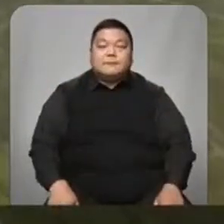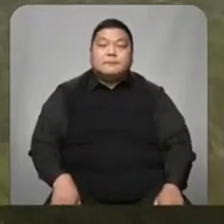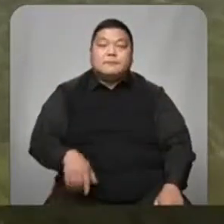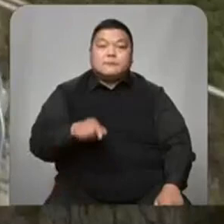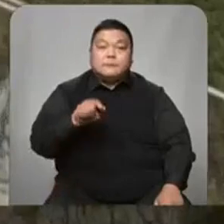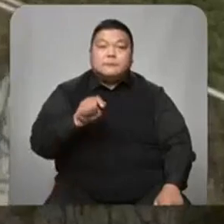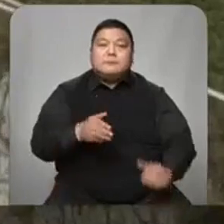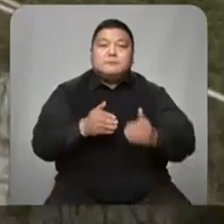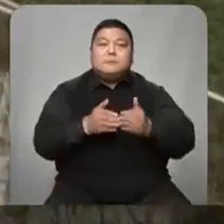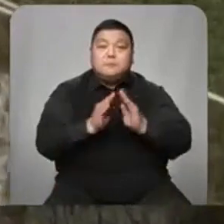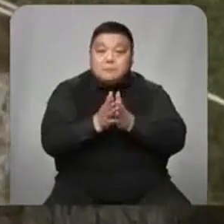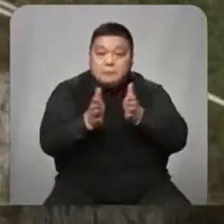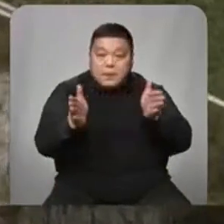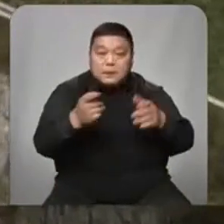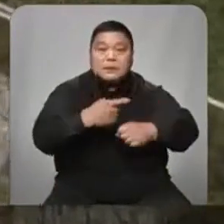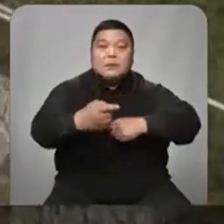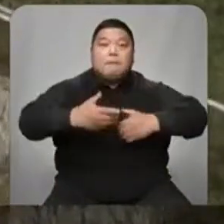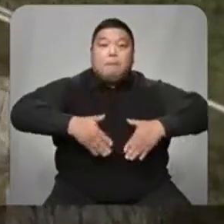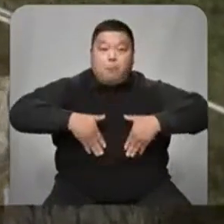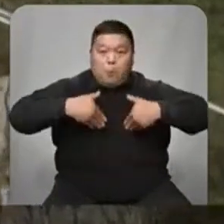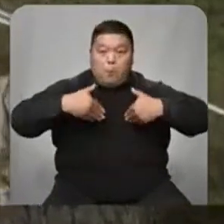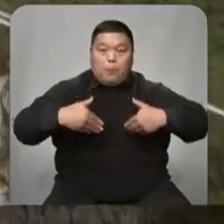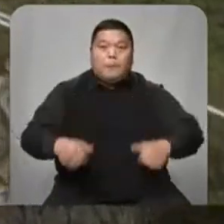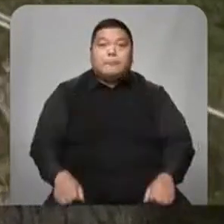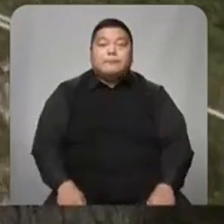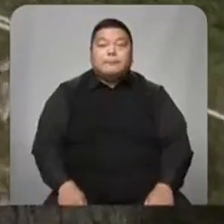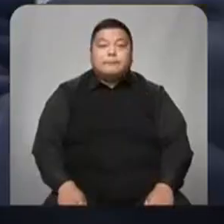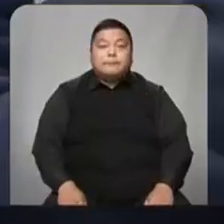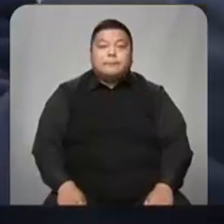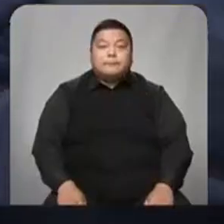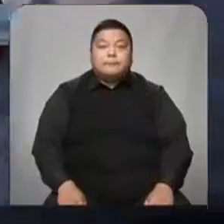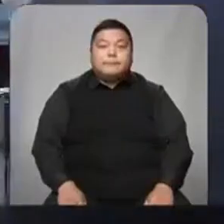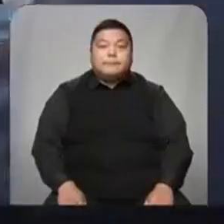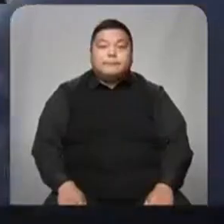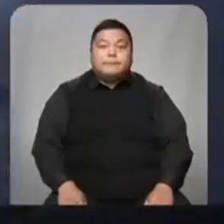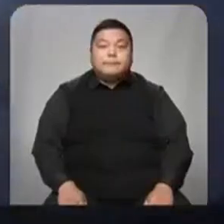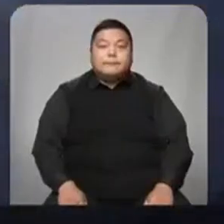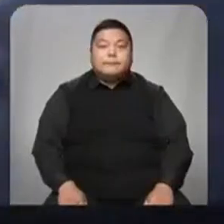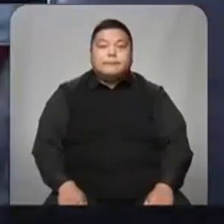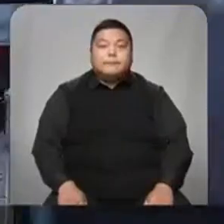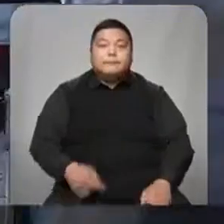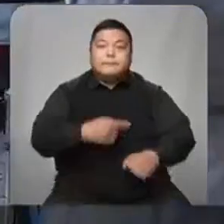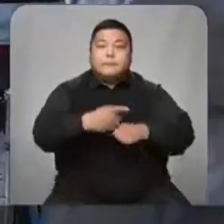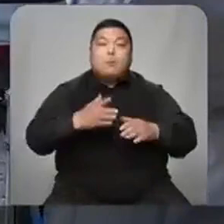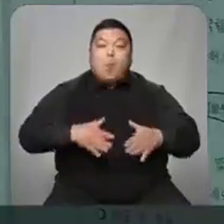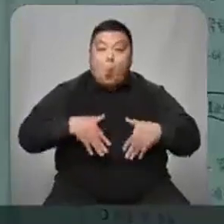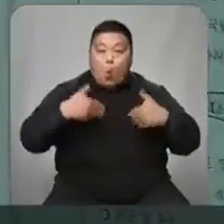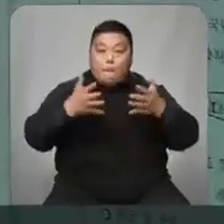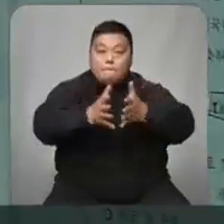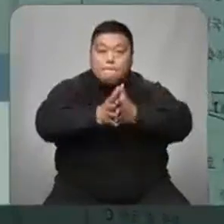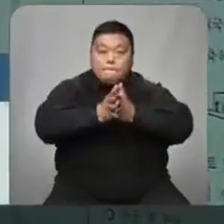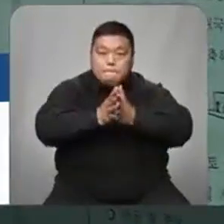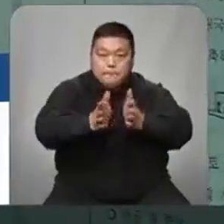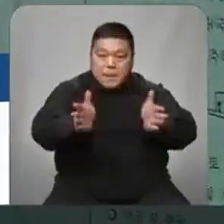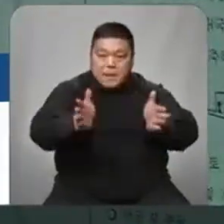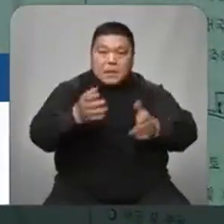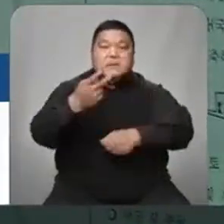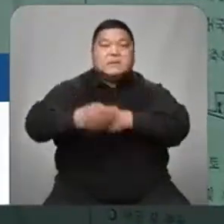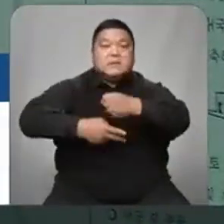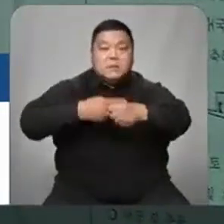실제 공사의 시작은 내년 봄에나 가능할 것으로 보고 있습니다. 내년 봄에 공사를 시작해서